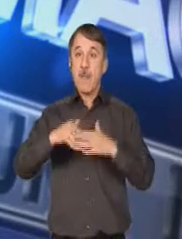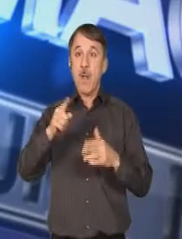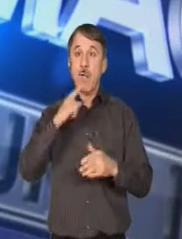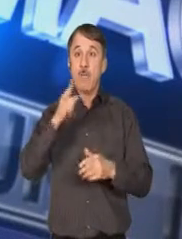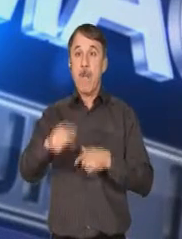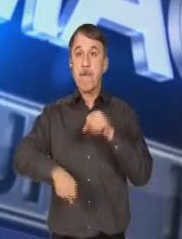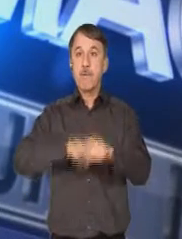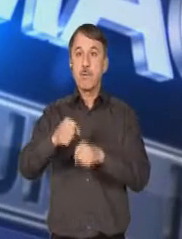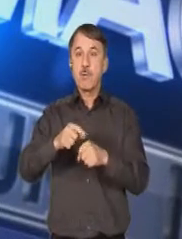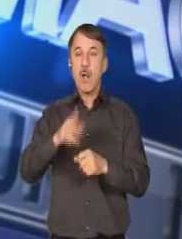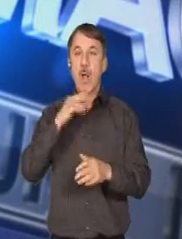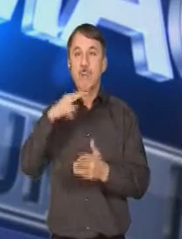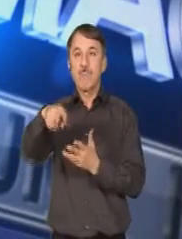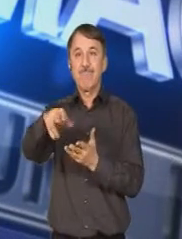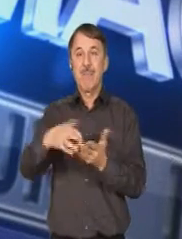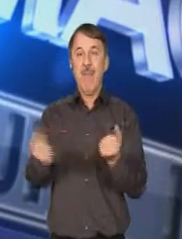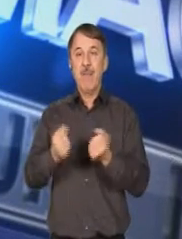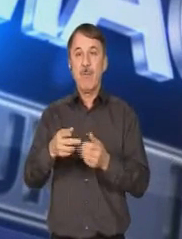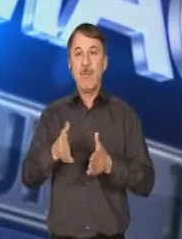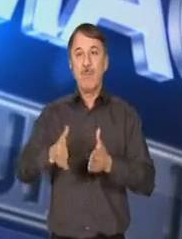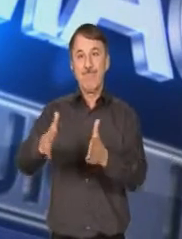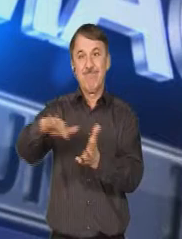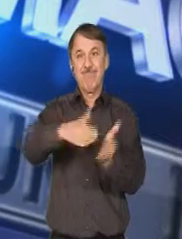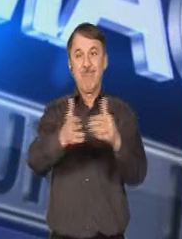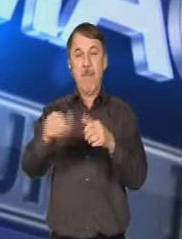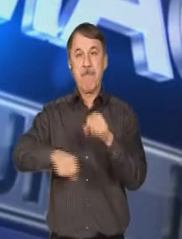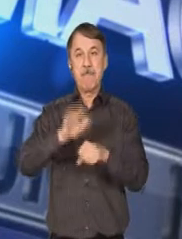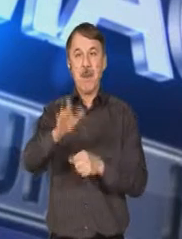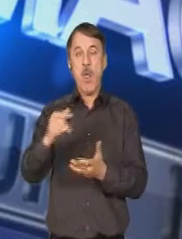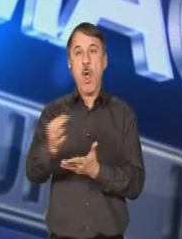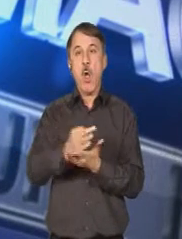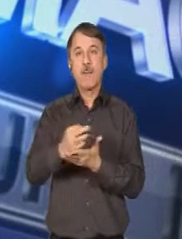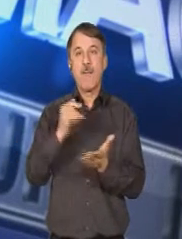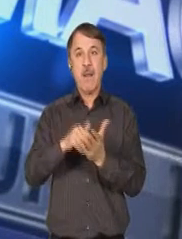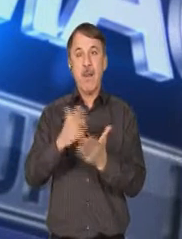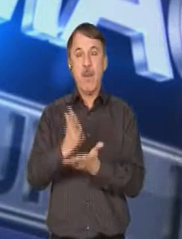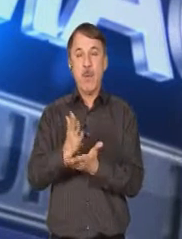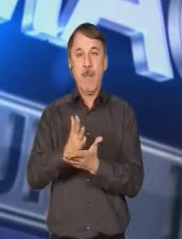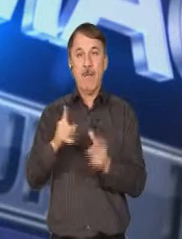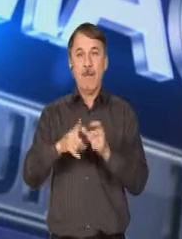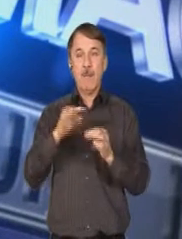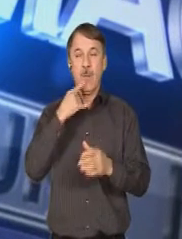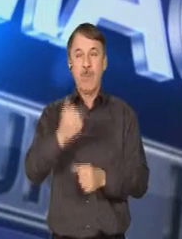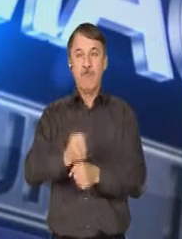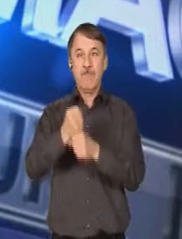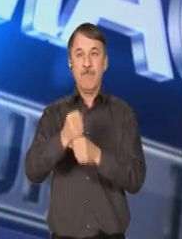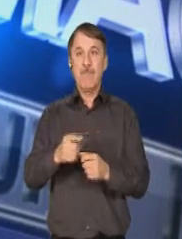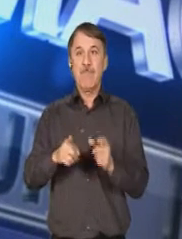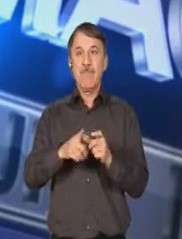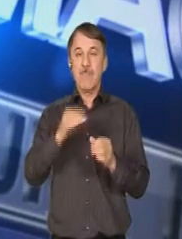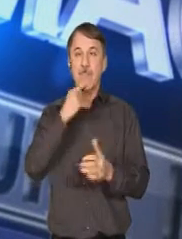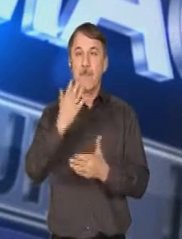Izgradnja pešačko-biciklističkog mosta koji će spojiti Sunčani Kej sa Ribarskim ostrvom trebalo bi da bude okončana već na